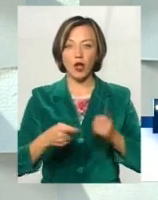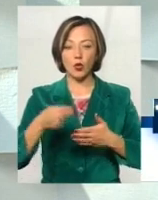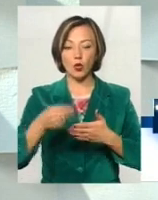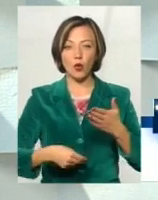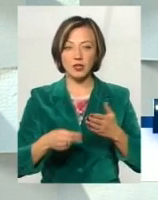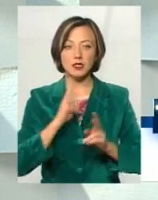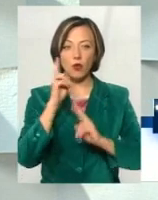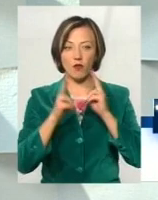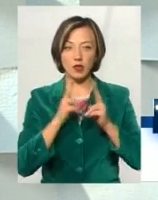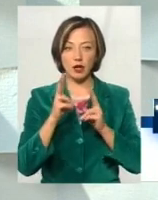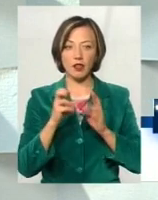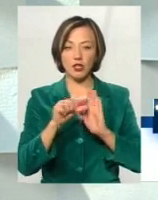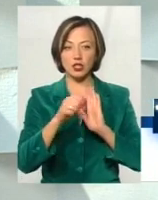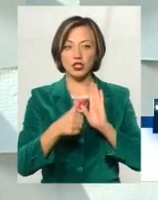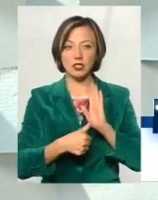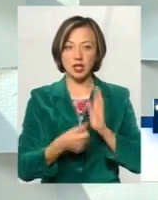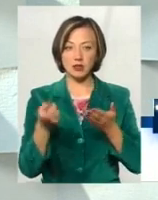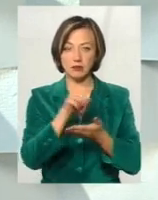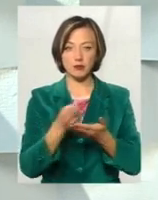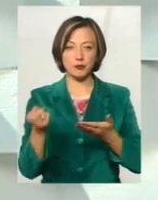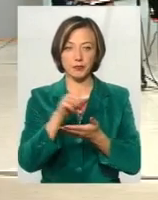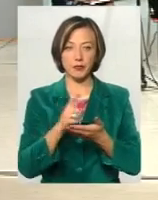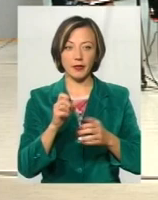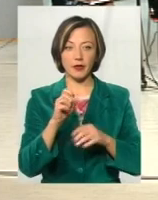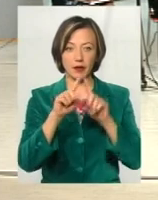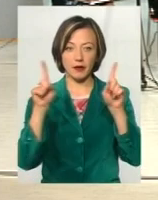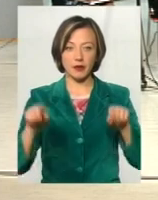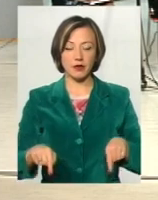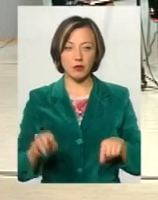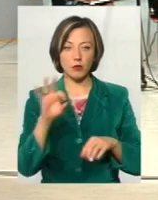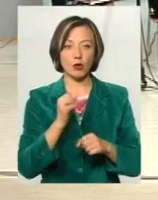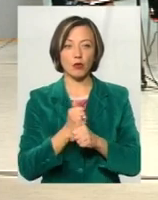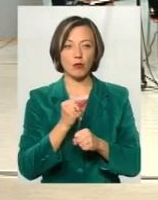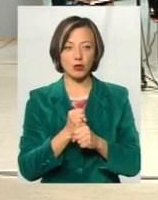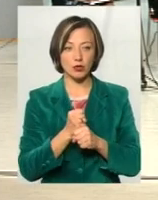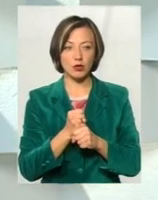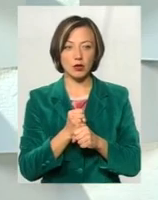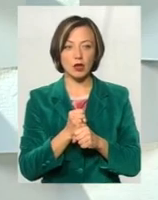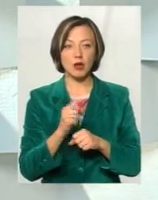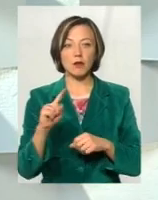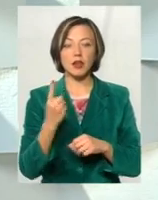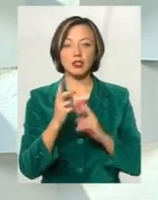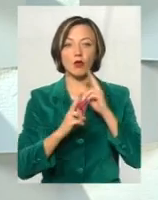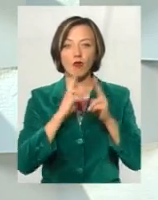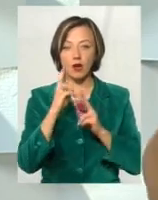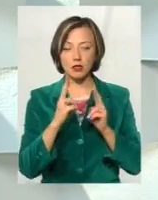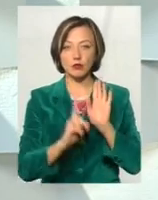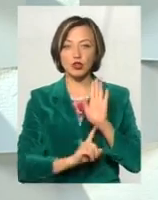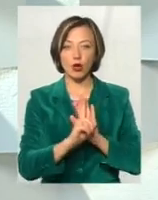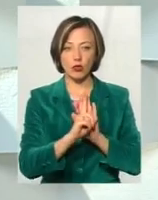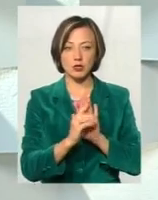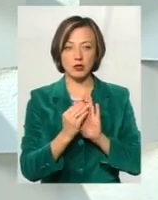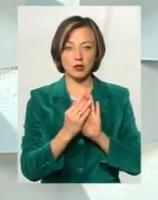Довідка з зауваженнями на 16 листочків А4. Про роботу. Ну, перше зауваження, з чого